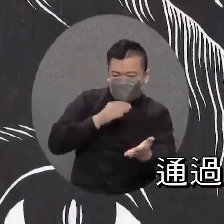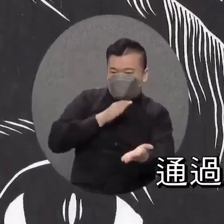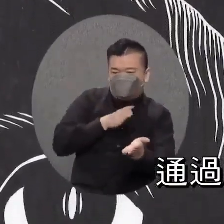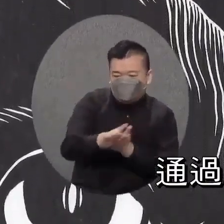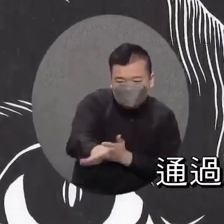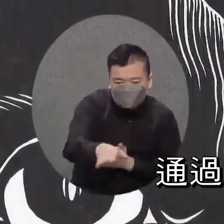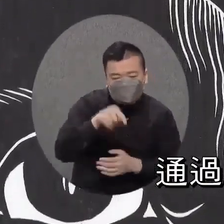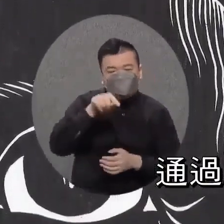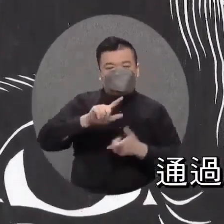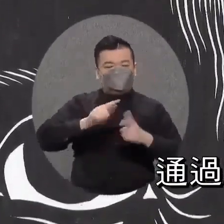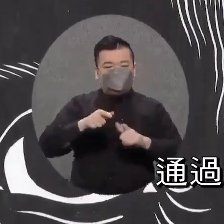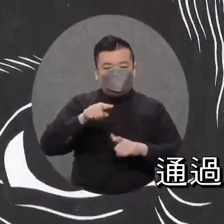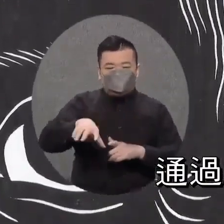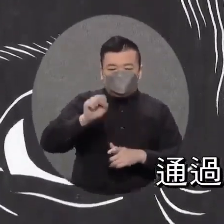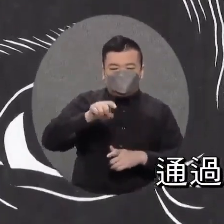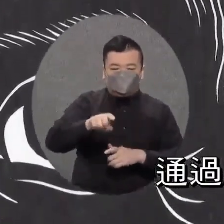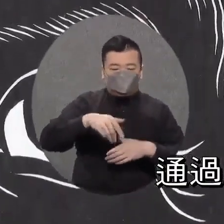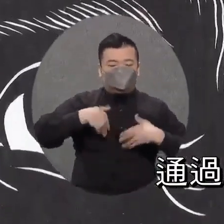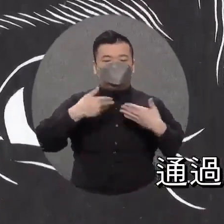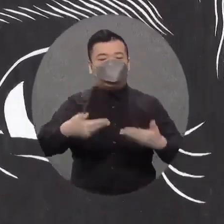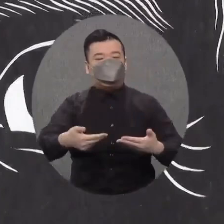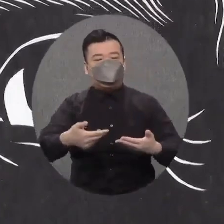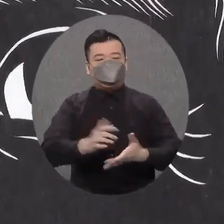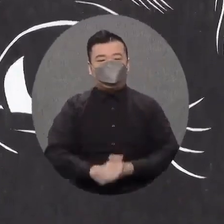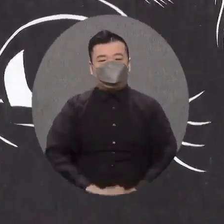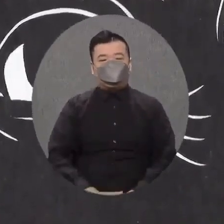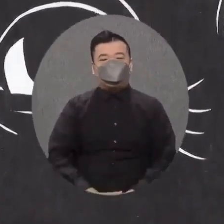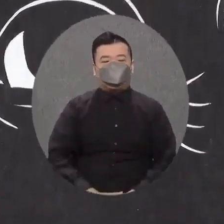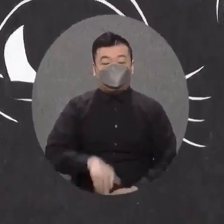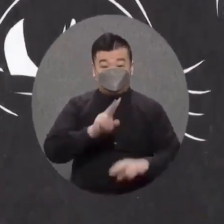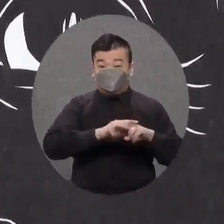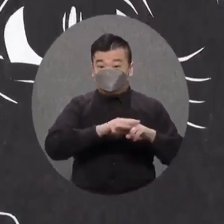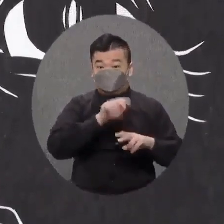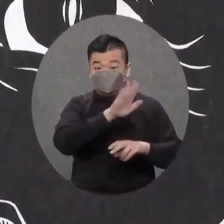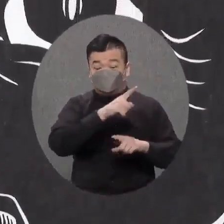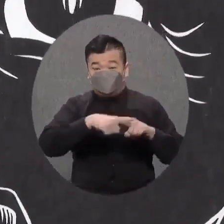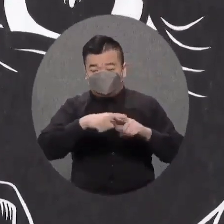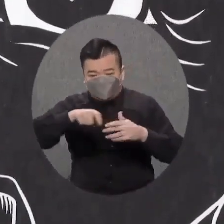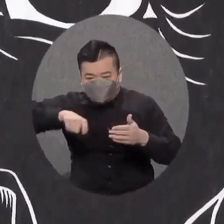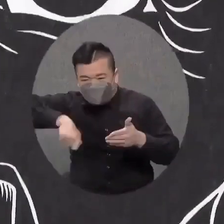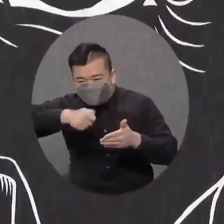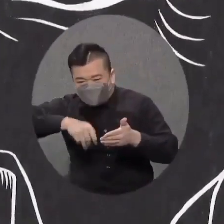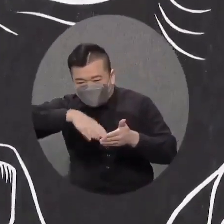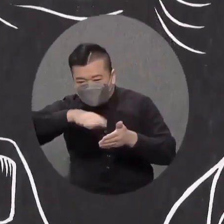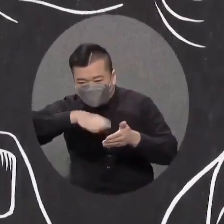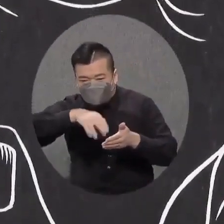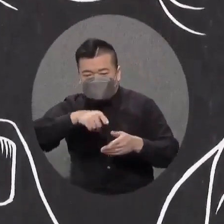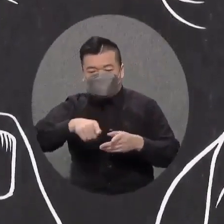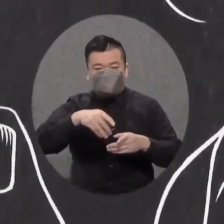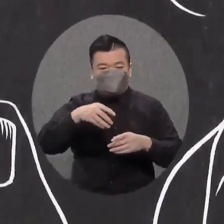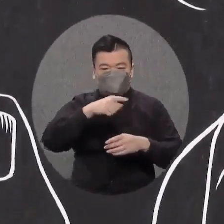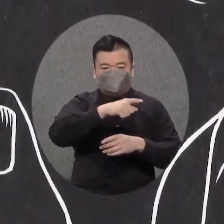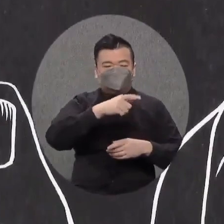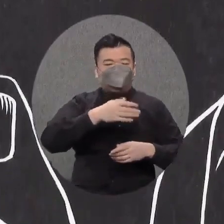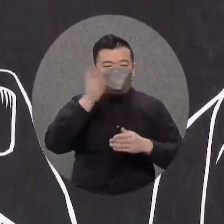等呢啲嘅手段咧，咁就係表現個形象出嚟嘅。咁尤其是咧中國嘅木刻版畫啦，咁我哋講咧係用刀如用